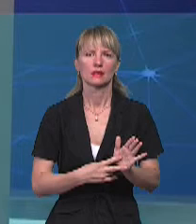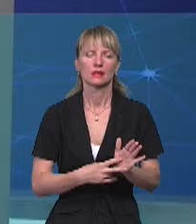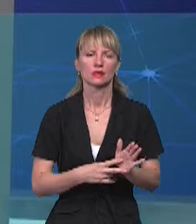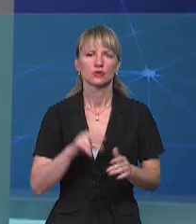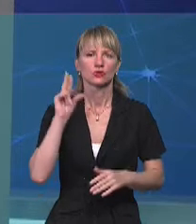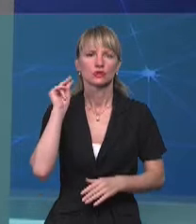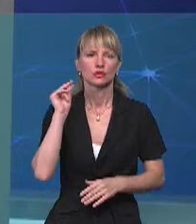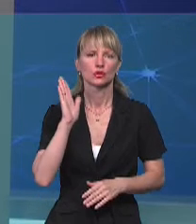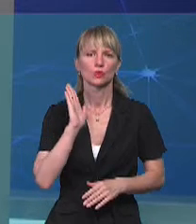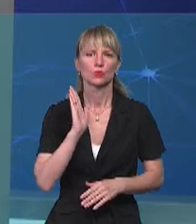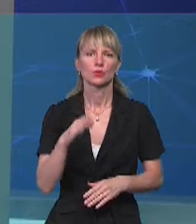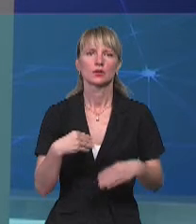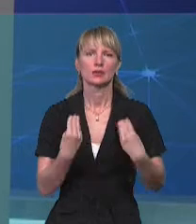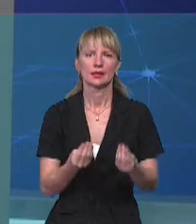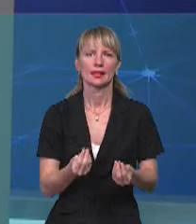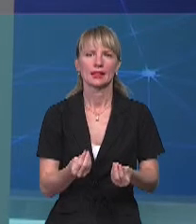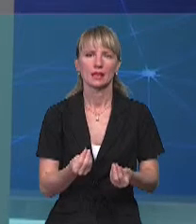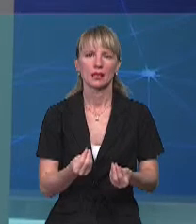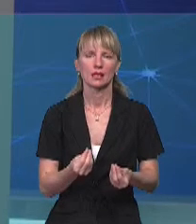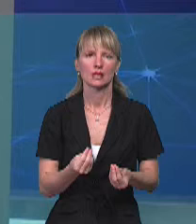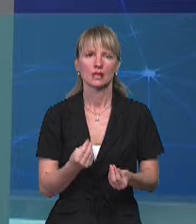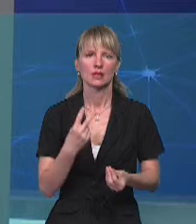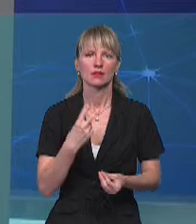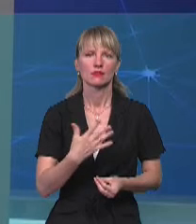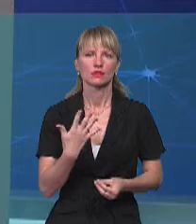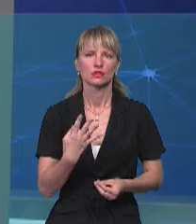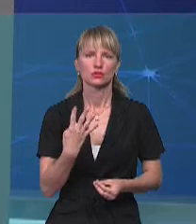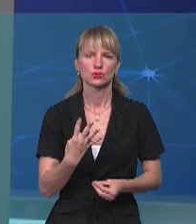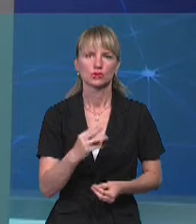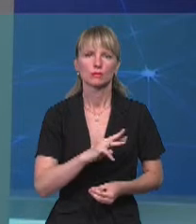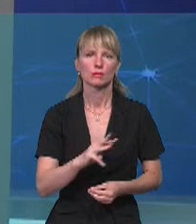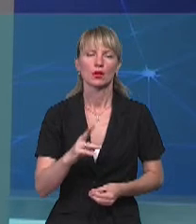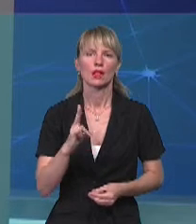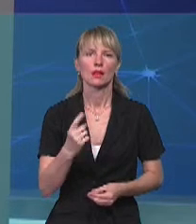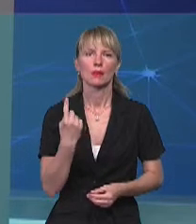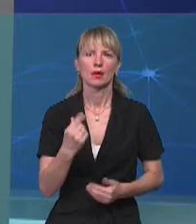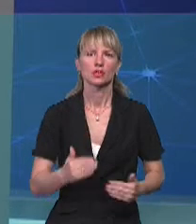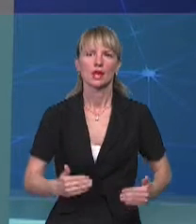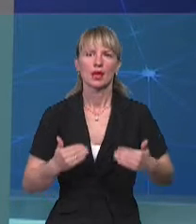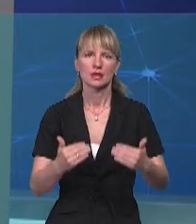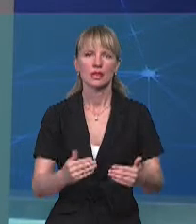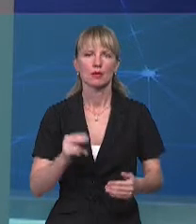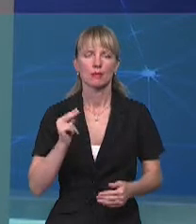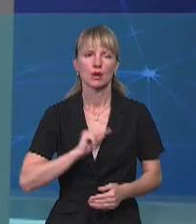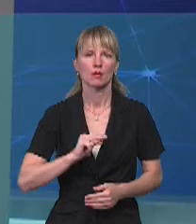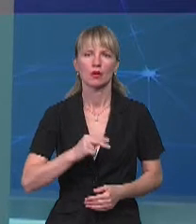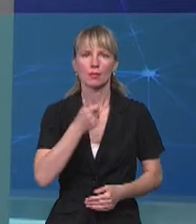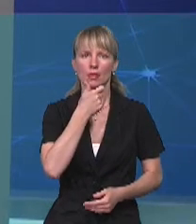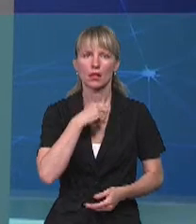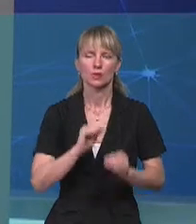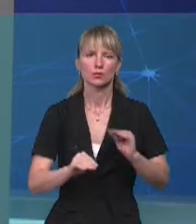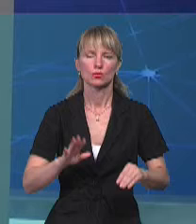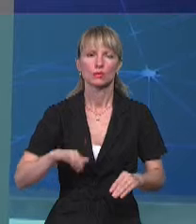27 числа, будут выделены деньги, это порядка 4 200 000 на первый этап работ по благоустройству. После этого